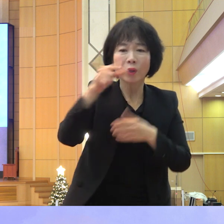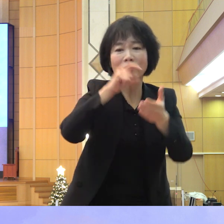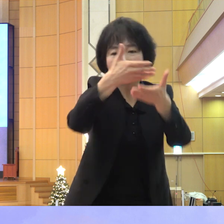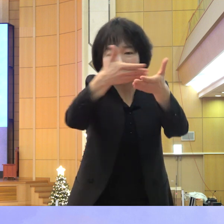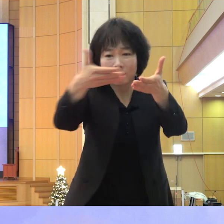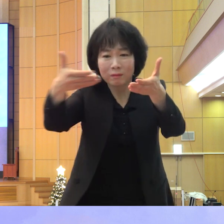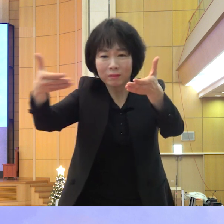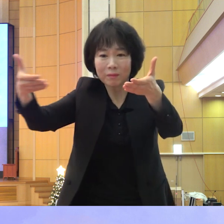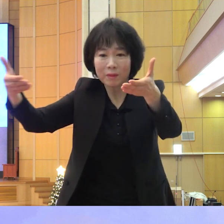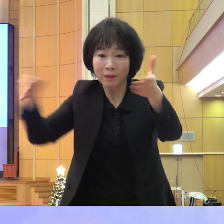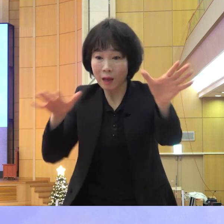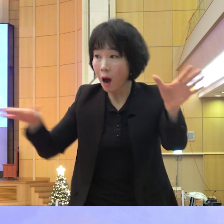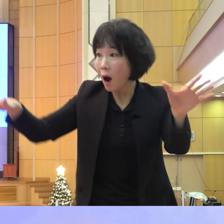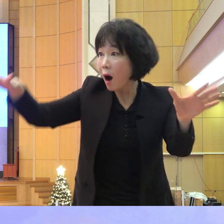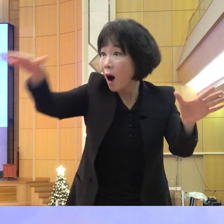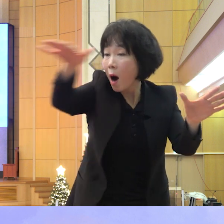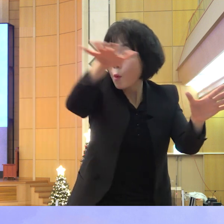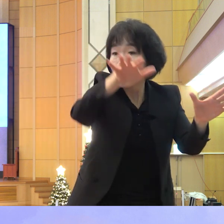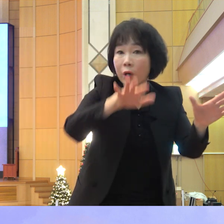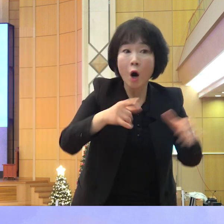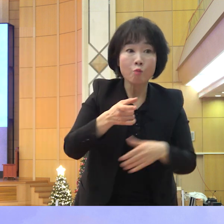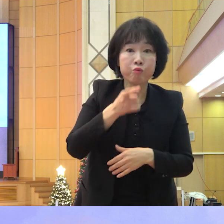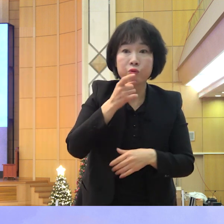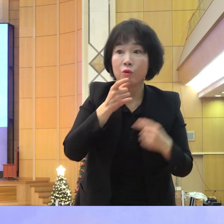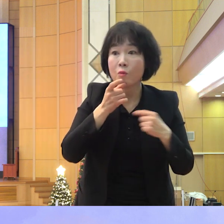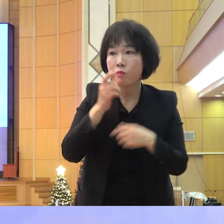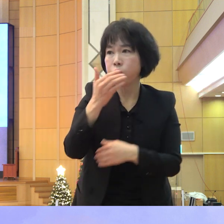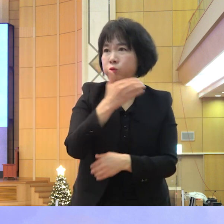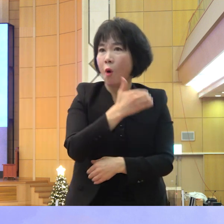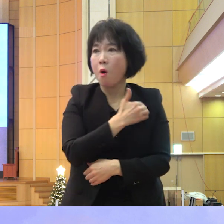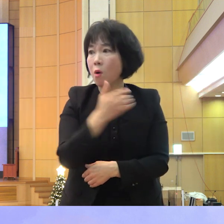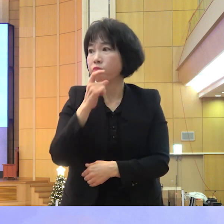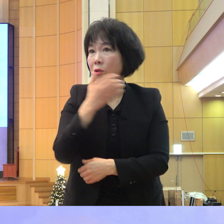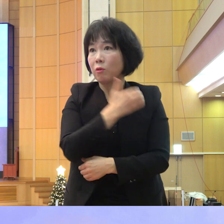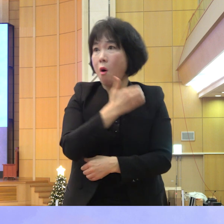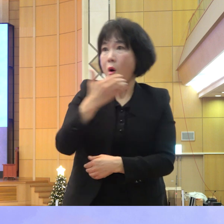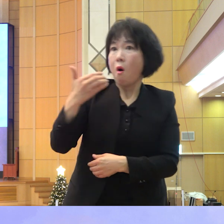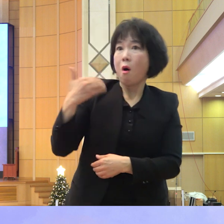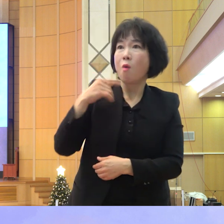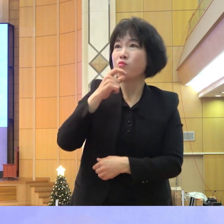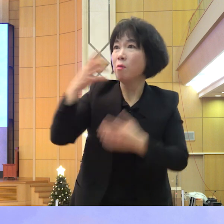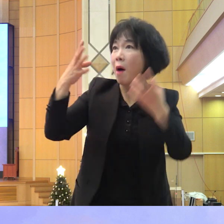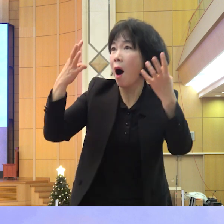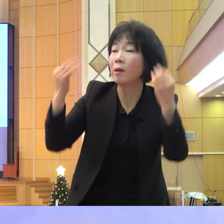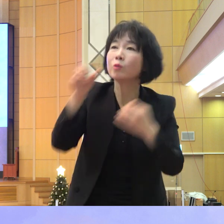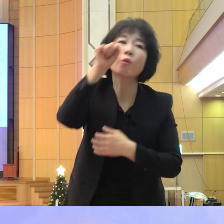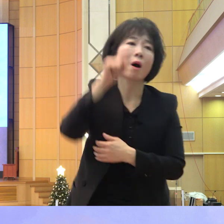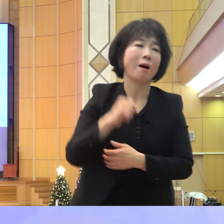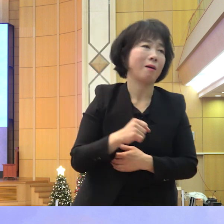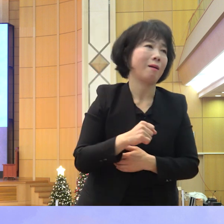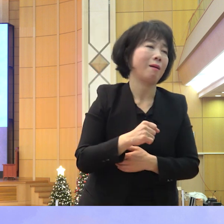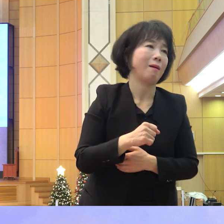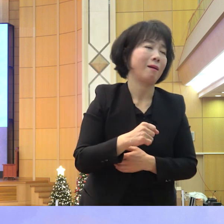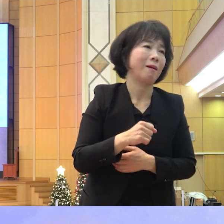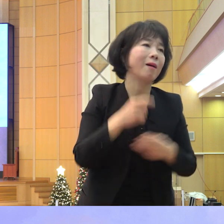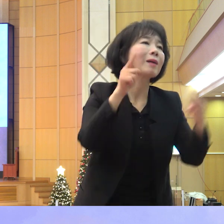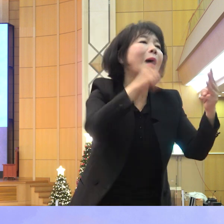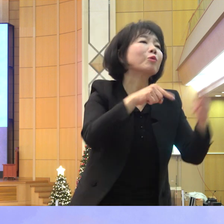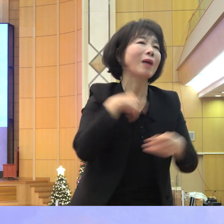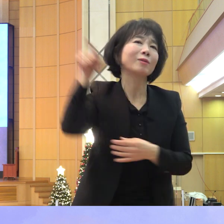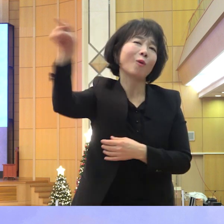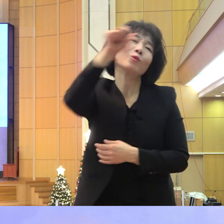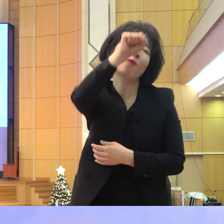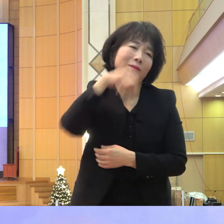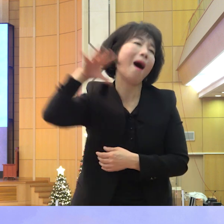그까지 온 땅에 물이 넉넉하니, 물이 넉넉해야 뭐 농사를 짓든지 뭐 가축을 기르든지